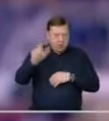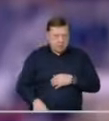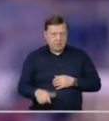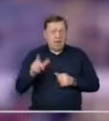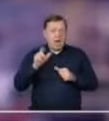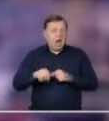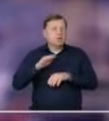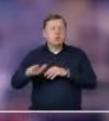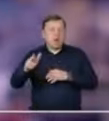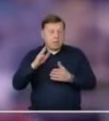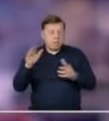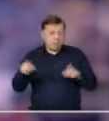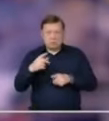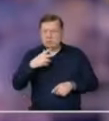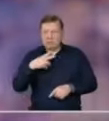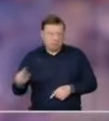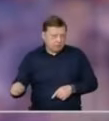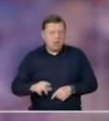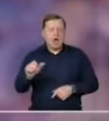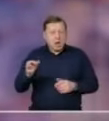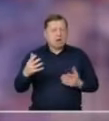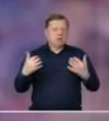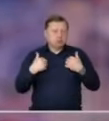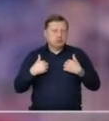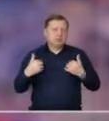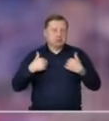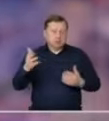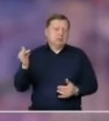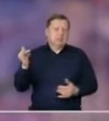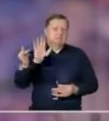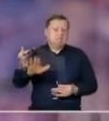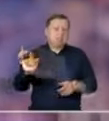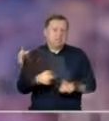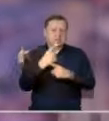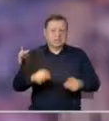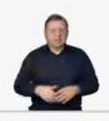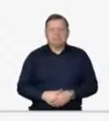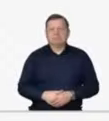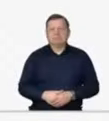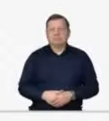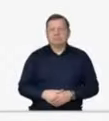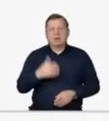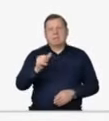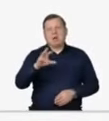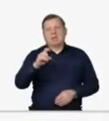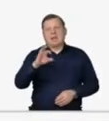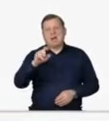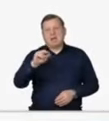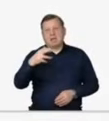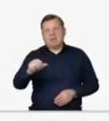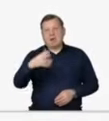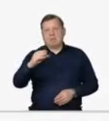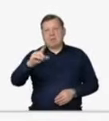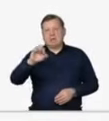nie muzyce, ale ta zawsze była obecna w jej życiu. O kogo chodzi, to Marek Sierocki. Magdalena Mielcarz, bo o niej